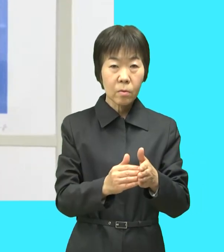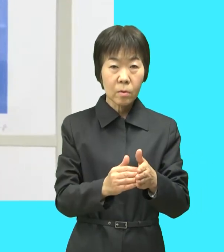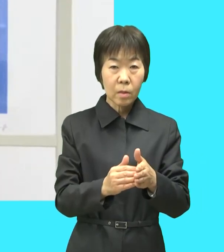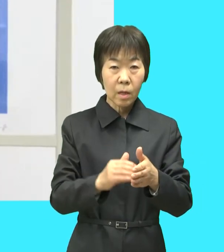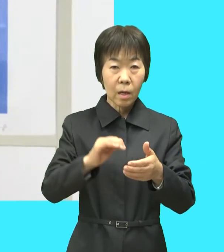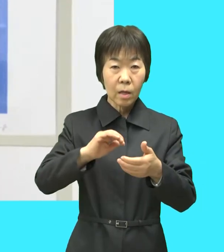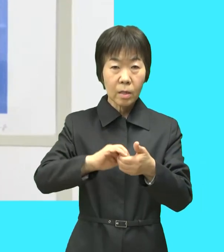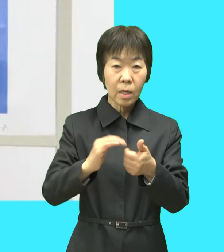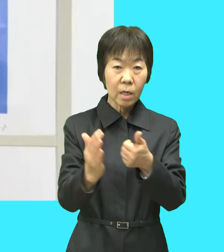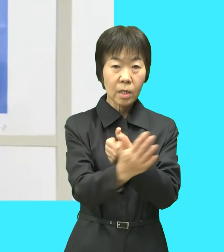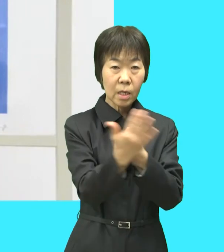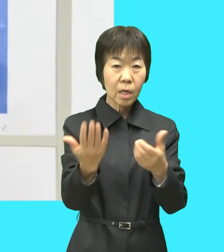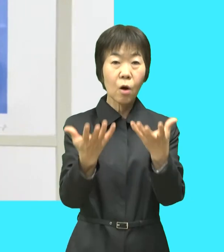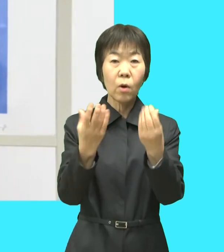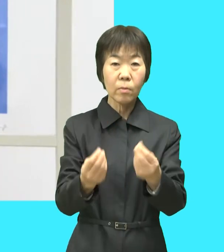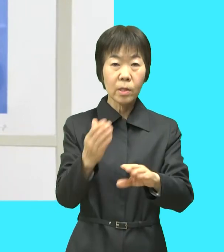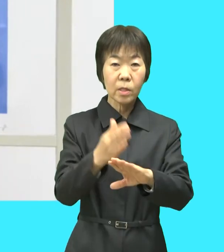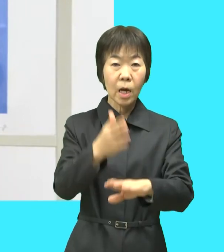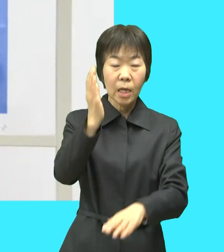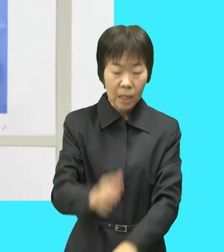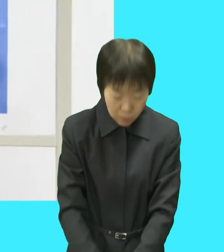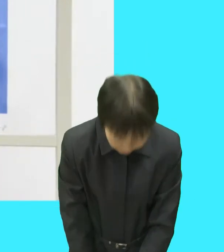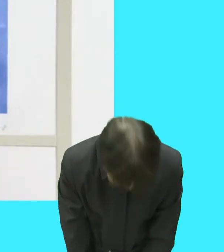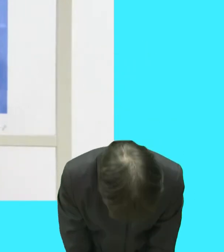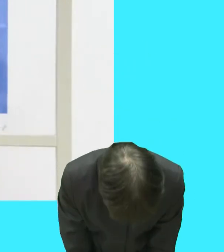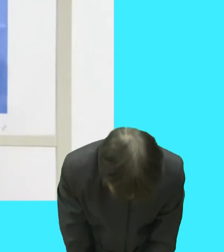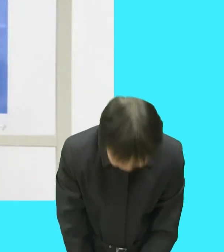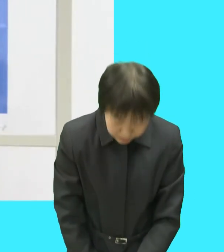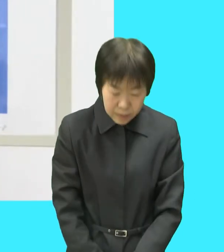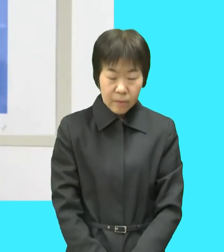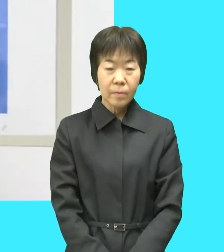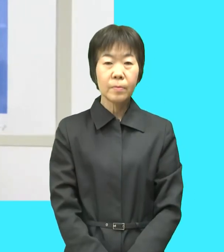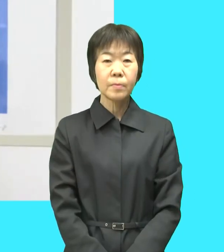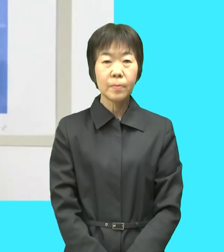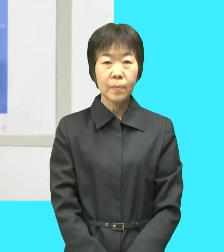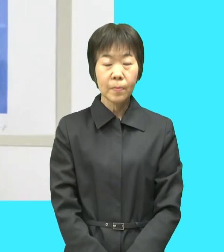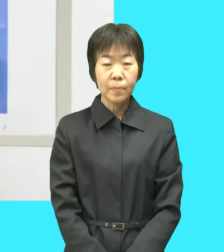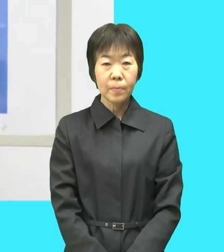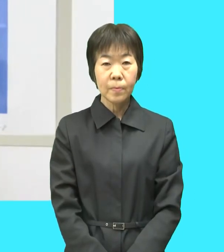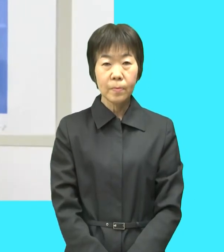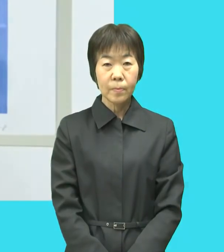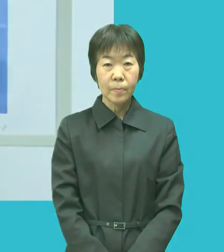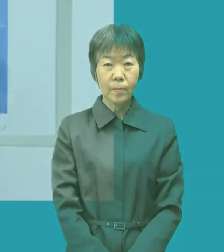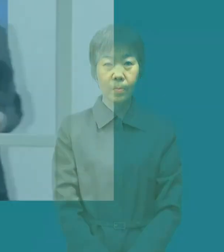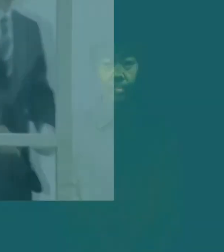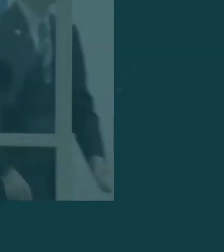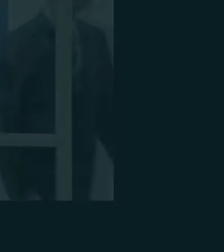では定例会見終了いたします。 ありがとうございました。ありがとうございました。